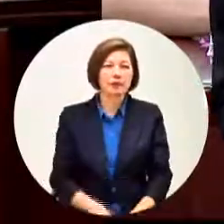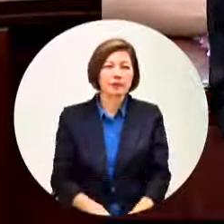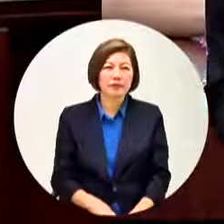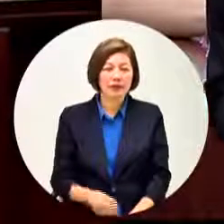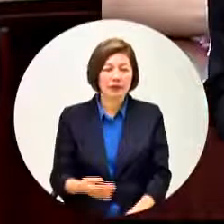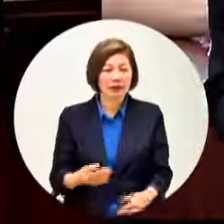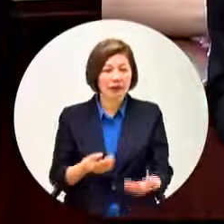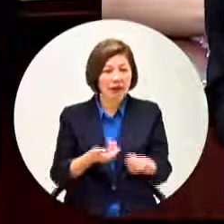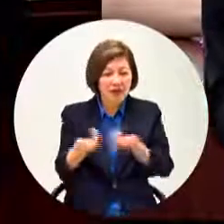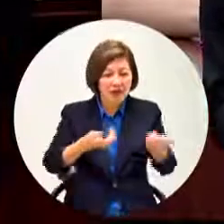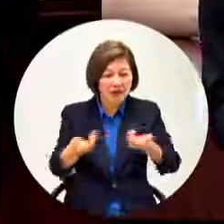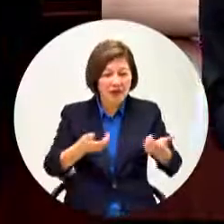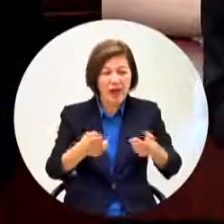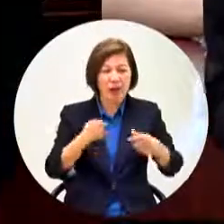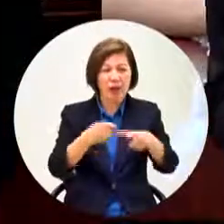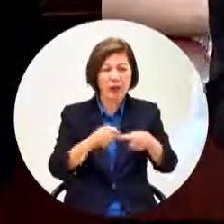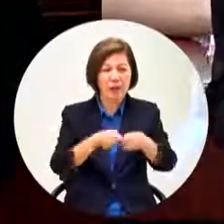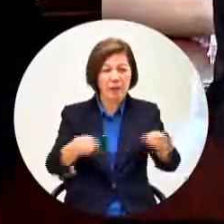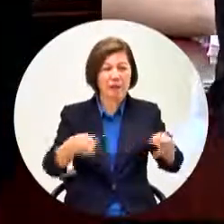是。 哦，你看，